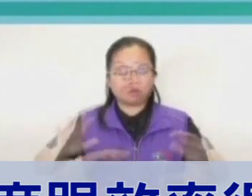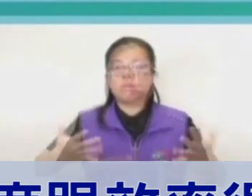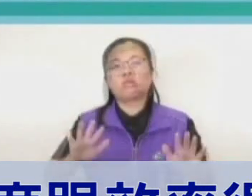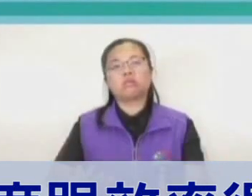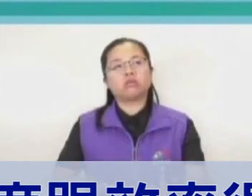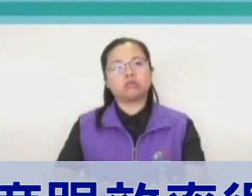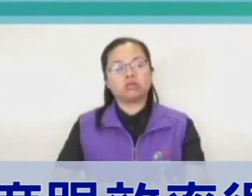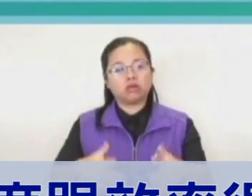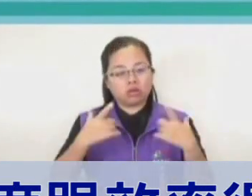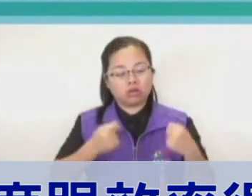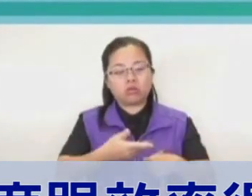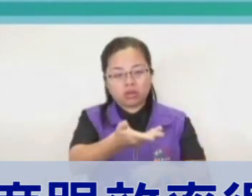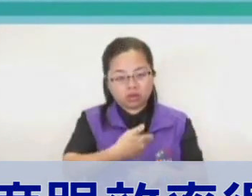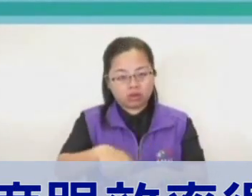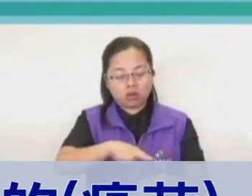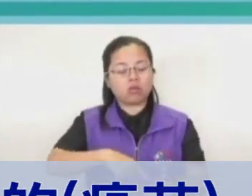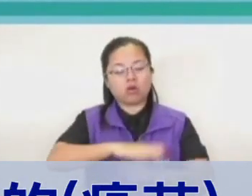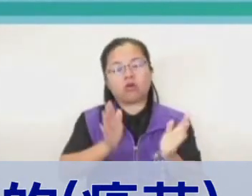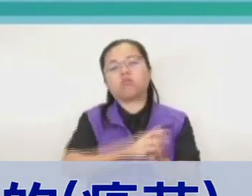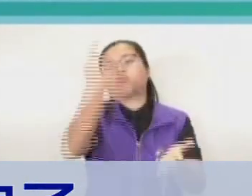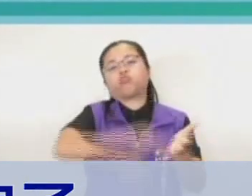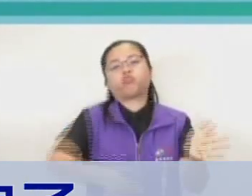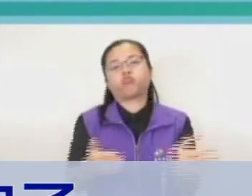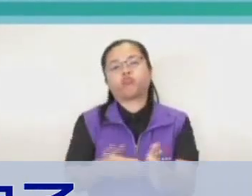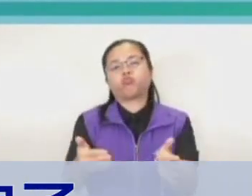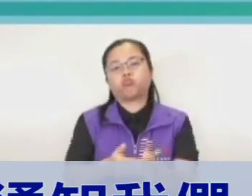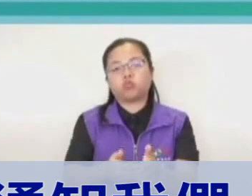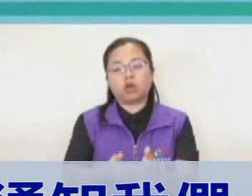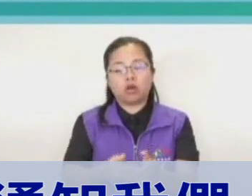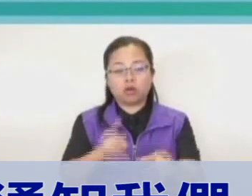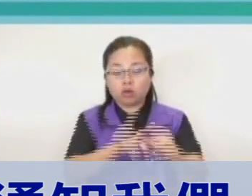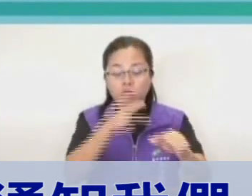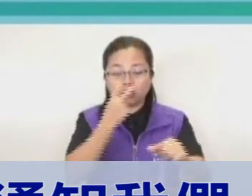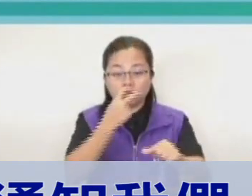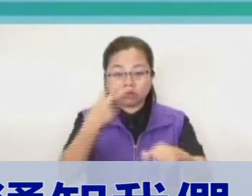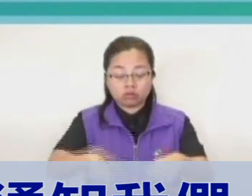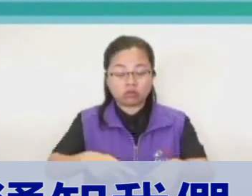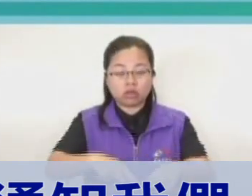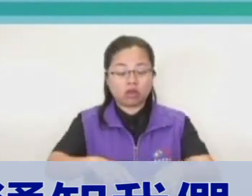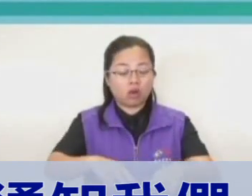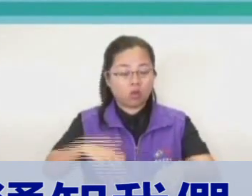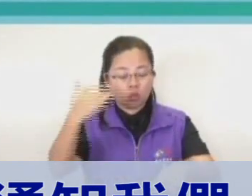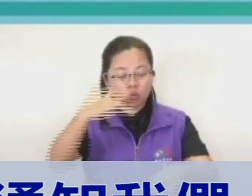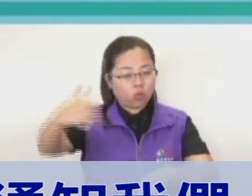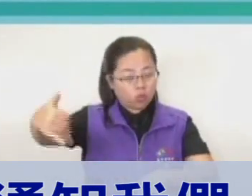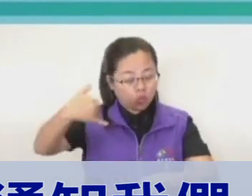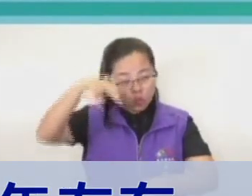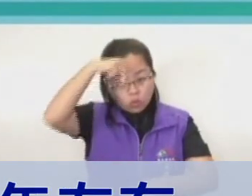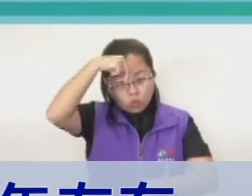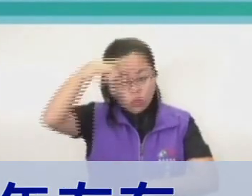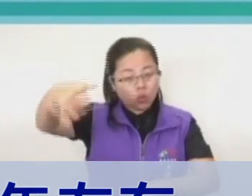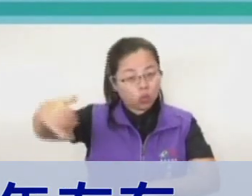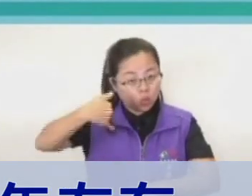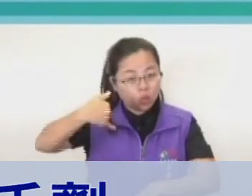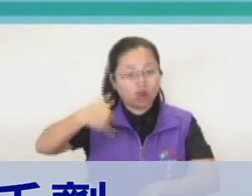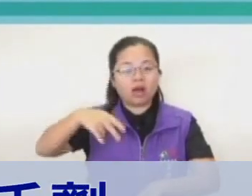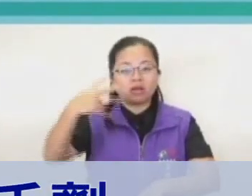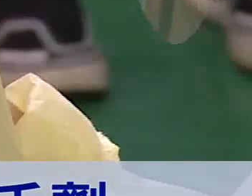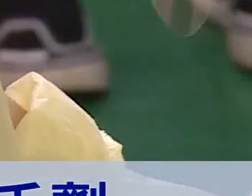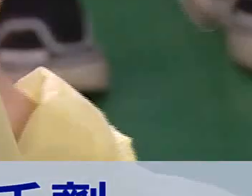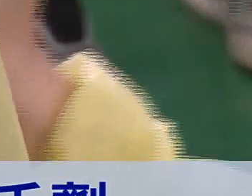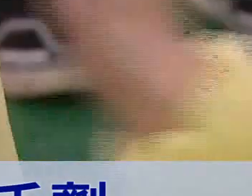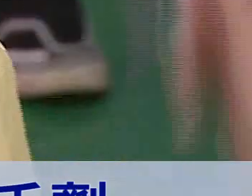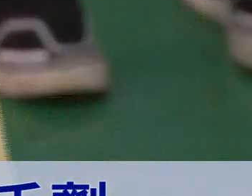好哈，原来配给我们的通通打完了哈。那中央又临时通知我们，今天下午左右会再来5000